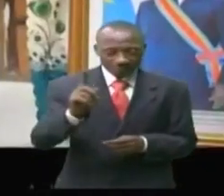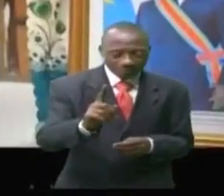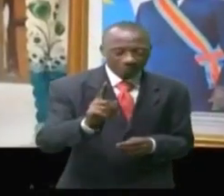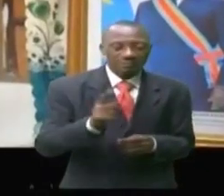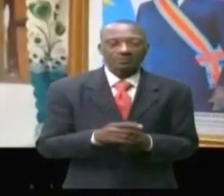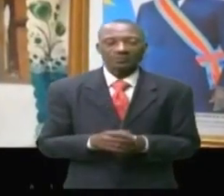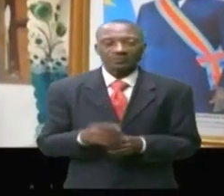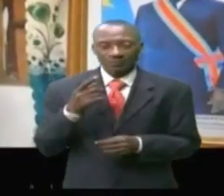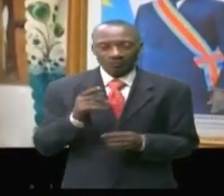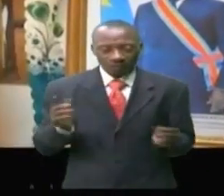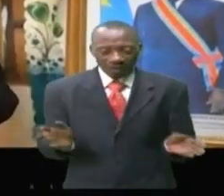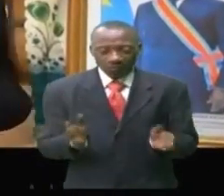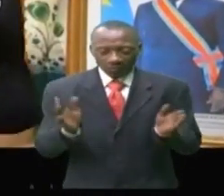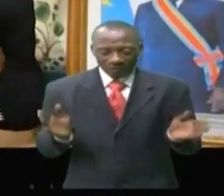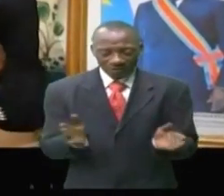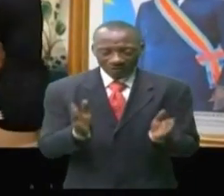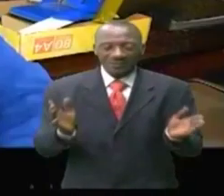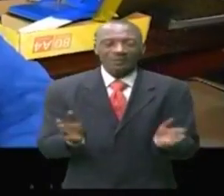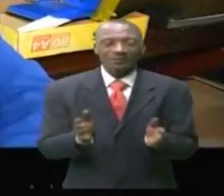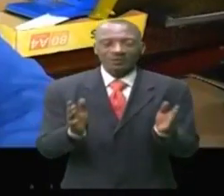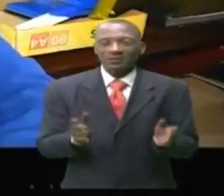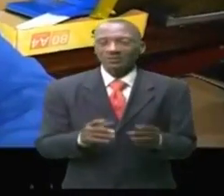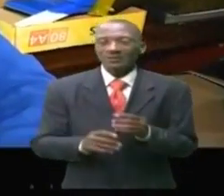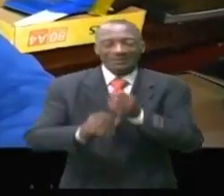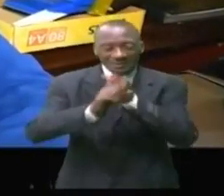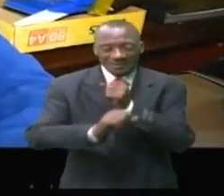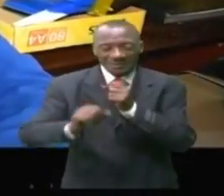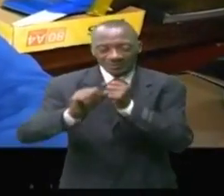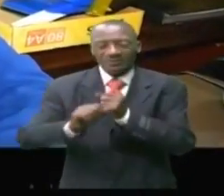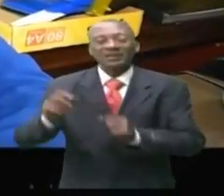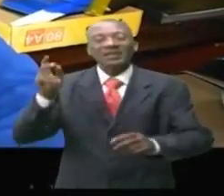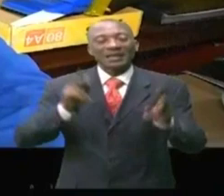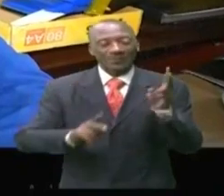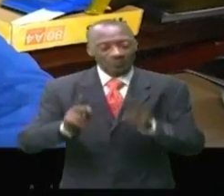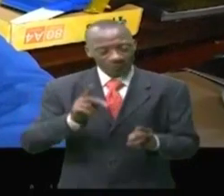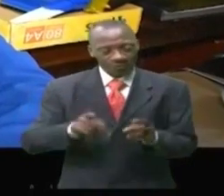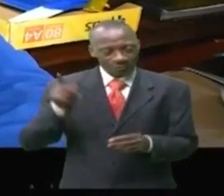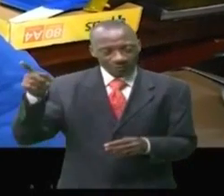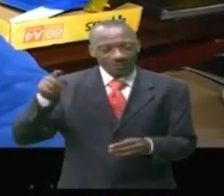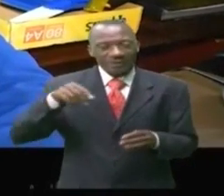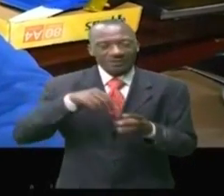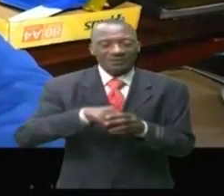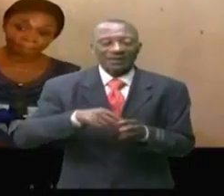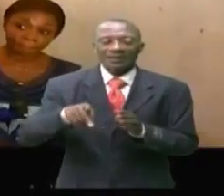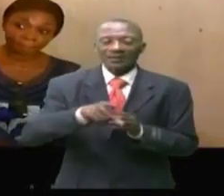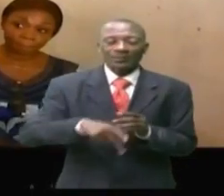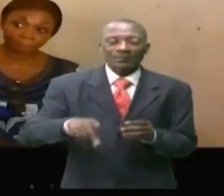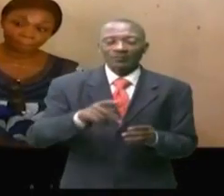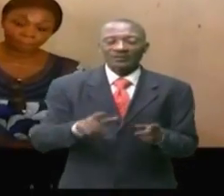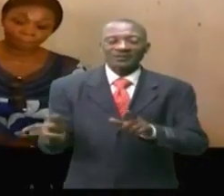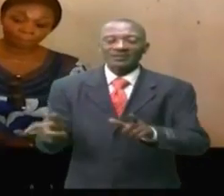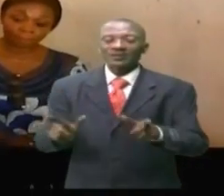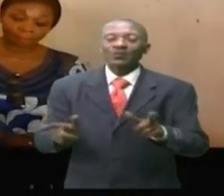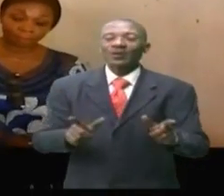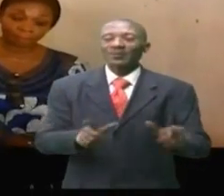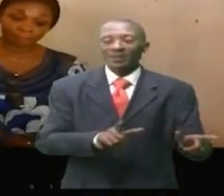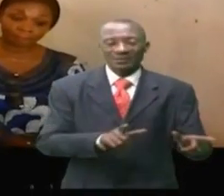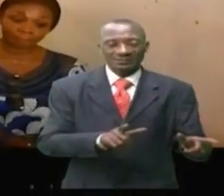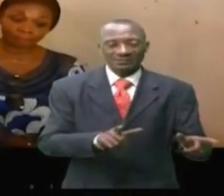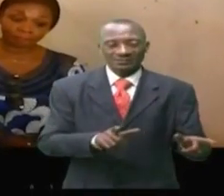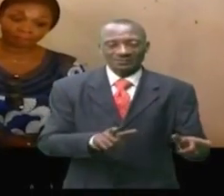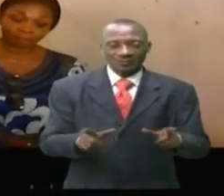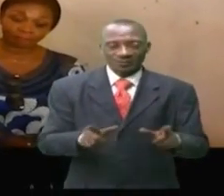pas présenté pour la remise et reprise, se faisant ainsi représenté par le secrétaire administratif du secteur. Président de la cérémonie, l'inspecteur provincial